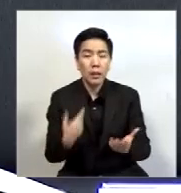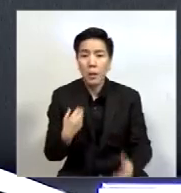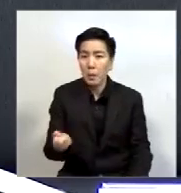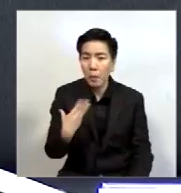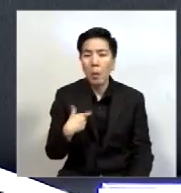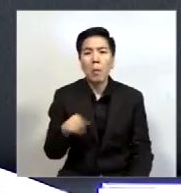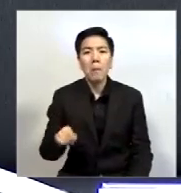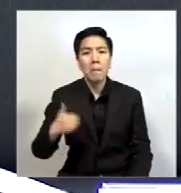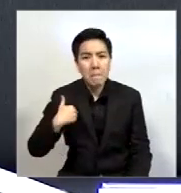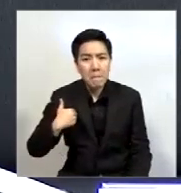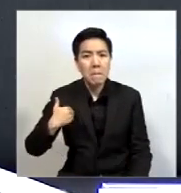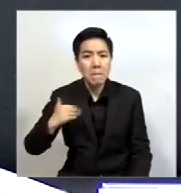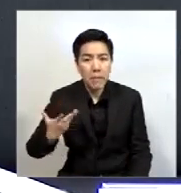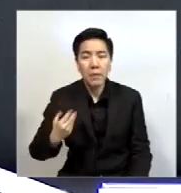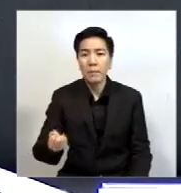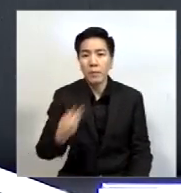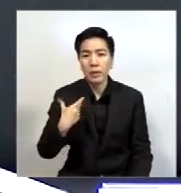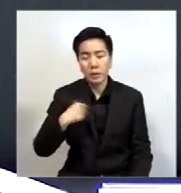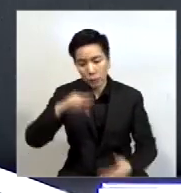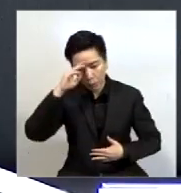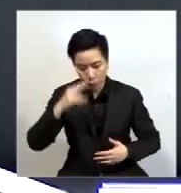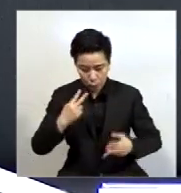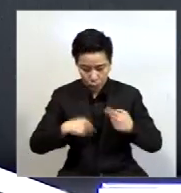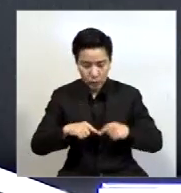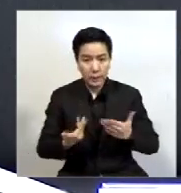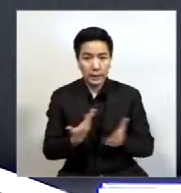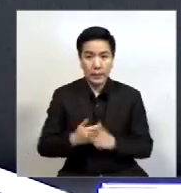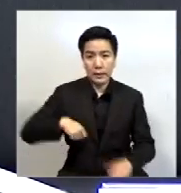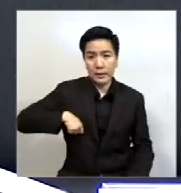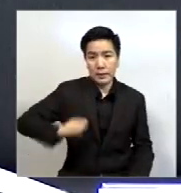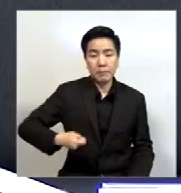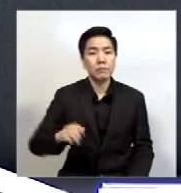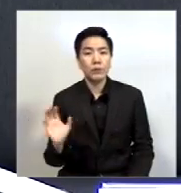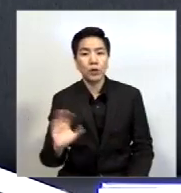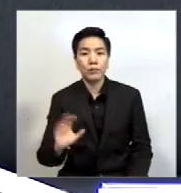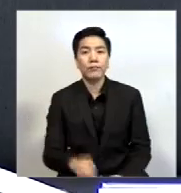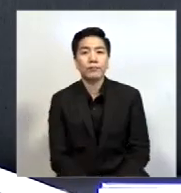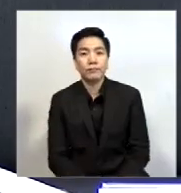อกว่าเข้าเกณฑ์หรือไม่ถ้าเข้าเกณฑ์เนี่ยการตรวจหรือการดูแลเนี่ยไม่ได้เสียค่าใช้จ่ายครับ